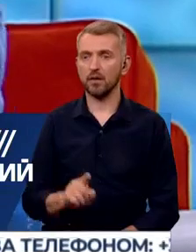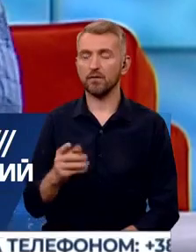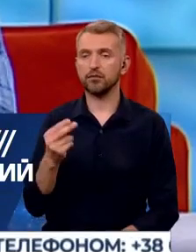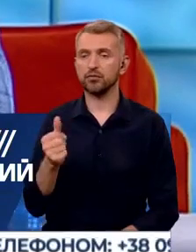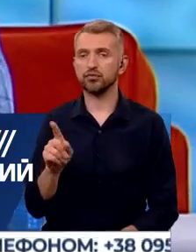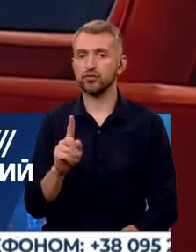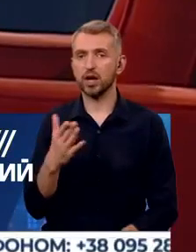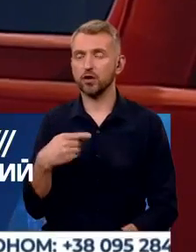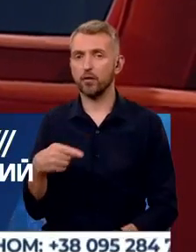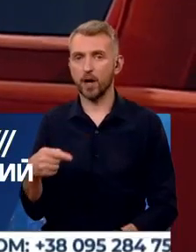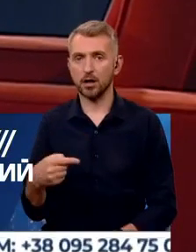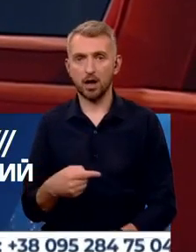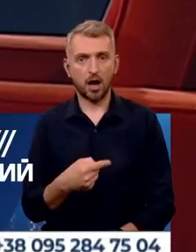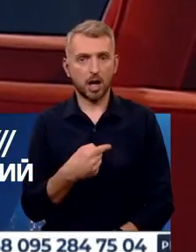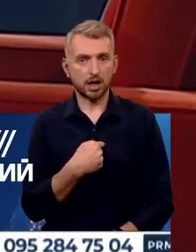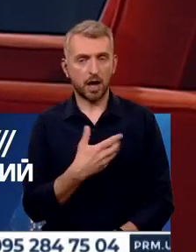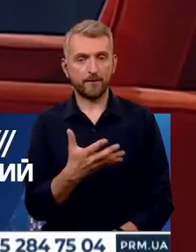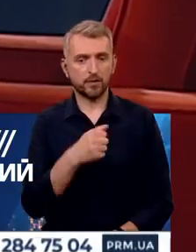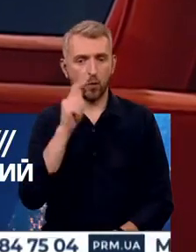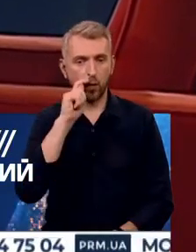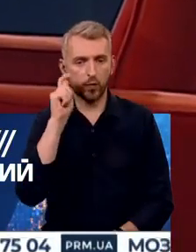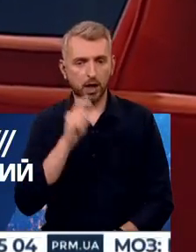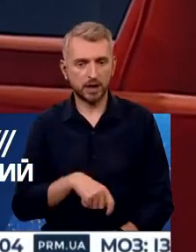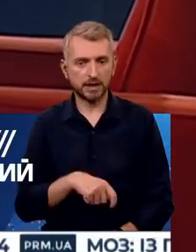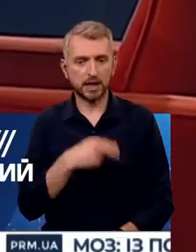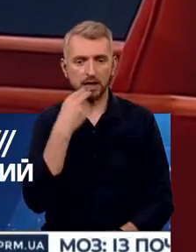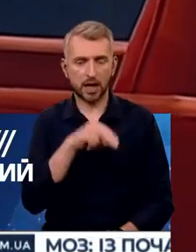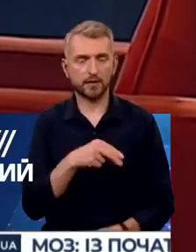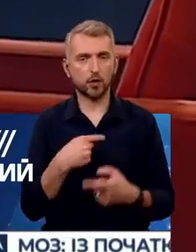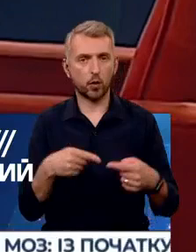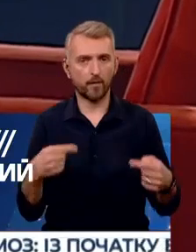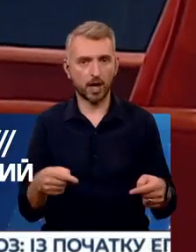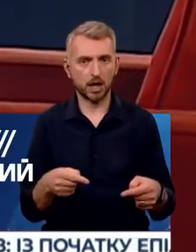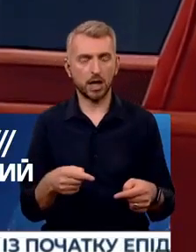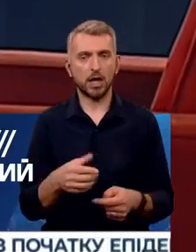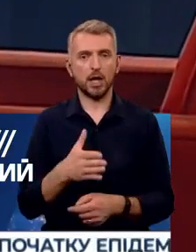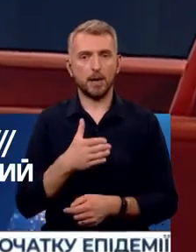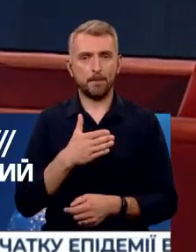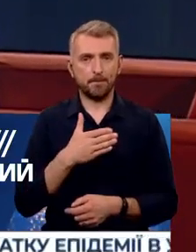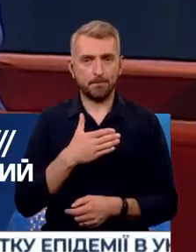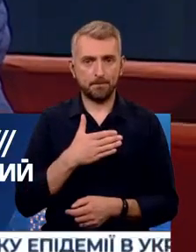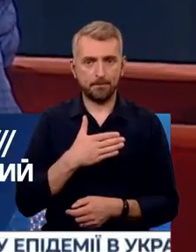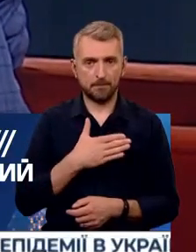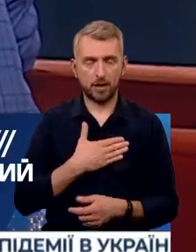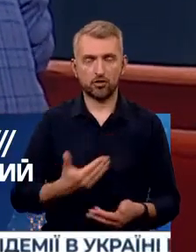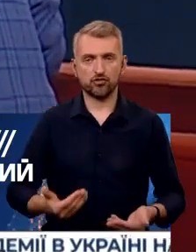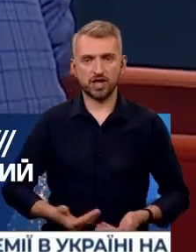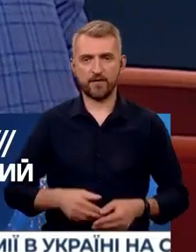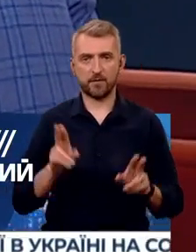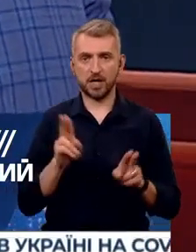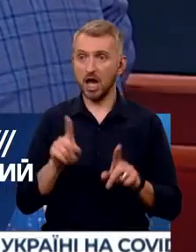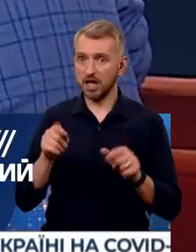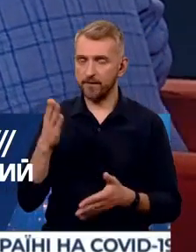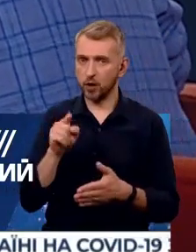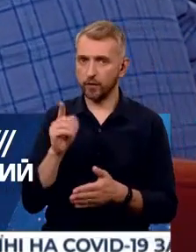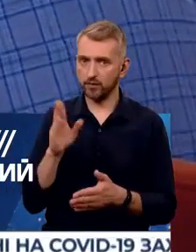візьмете, який товар? Я візьму український якісний товар. Мій життєвий принцип. Навіть